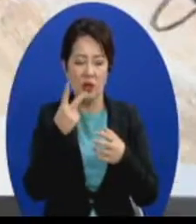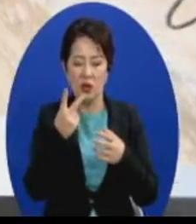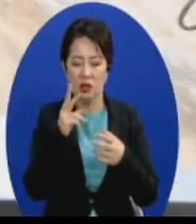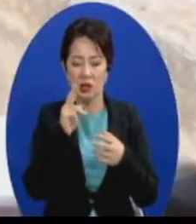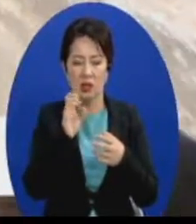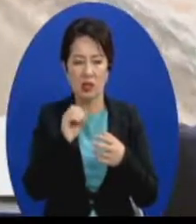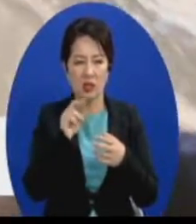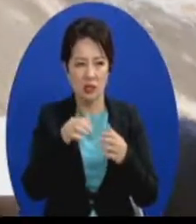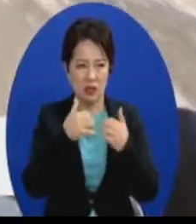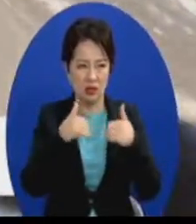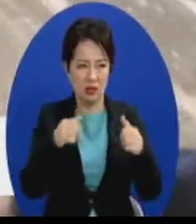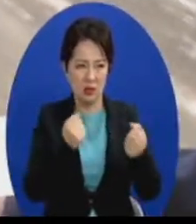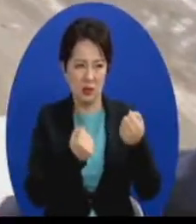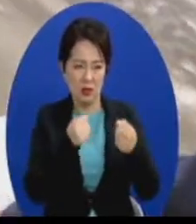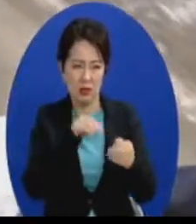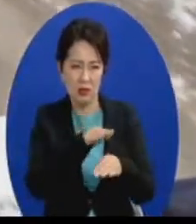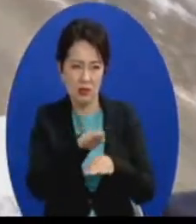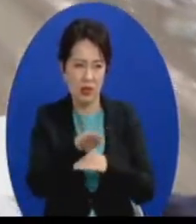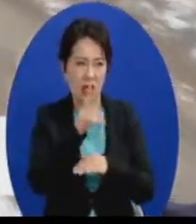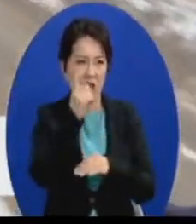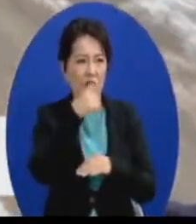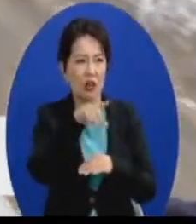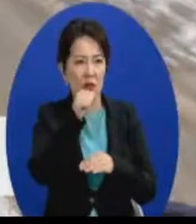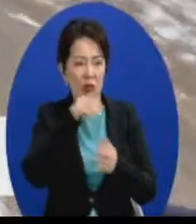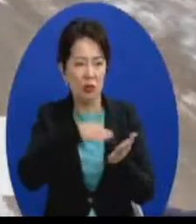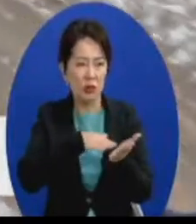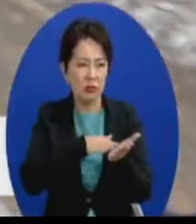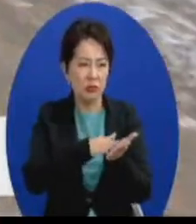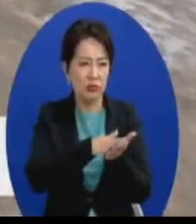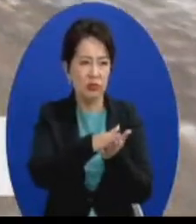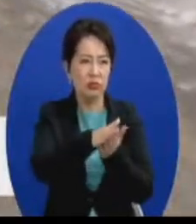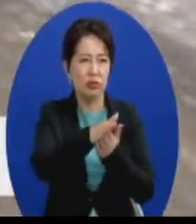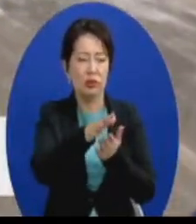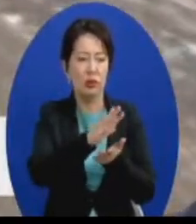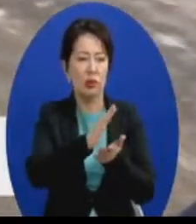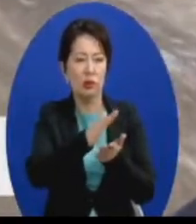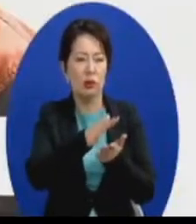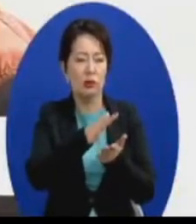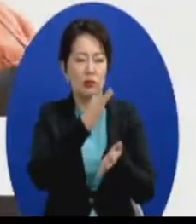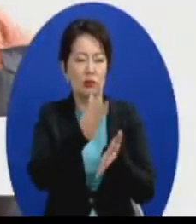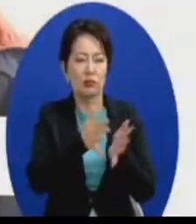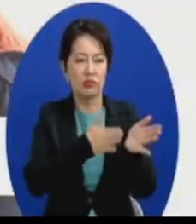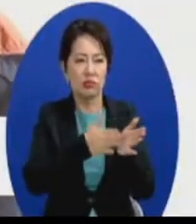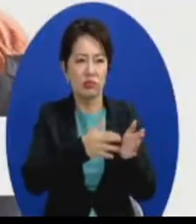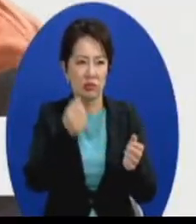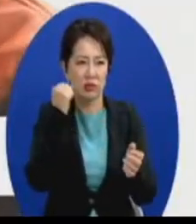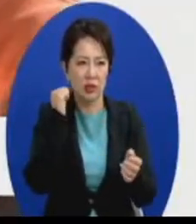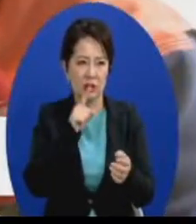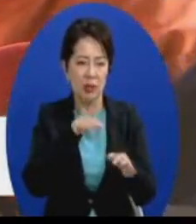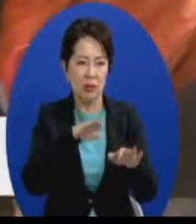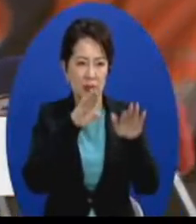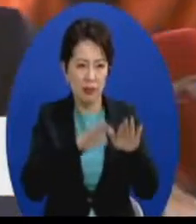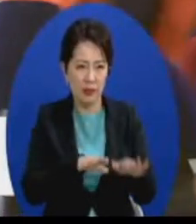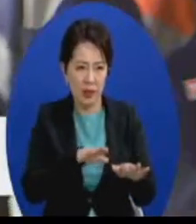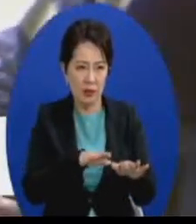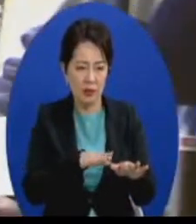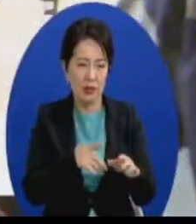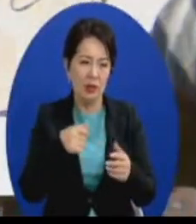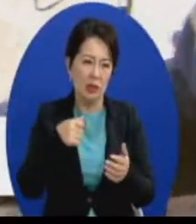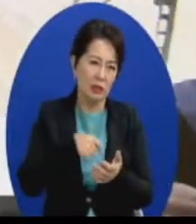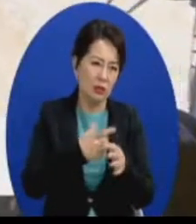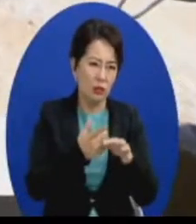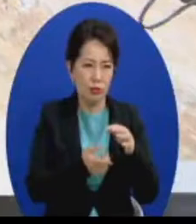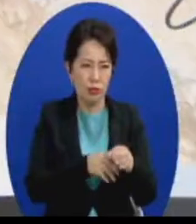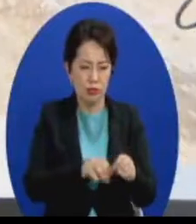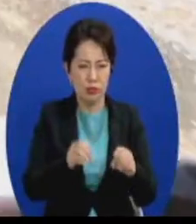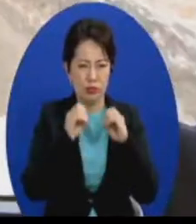Цельсийтэй тийм машин байна. Нэг удаа явахт бол зам бол 80% тогтворжуулна гэсэн энэ ч одлон техникийн шаардлагатай тийм байна. Томчууд өсө 50 дараа нь өргөж шигжин бүх